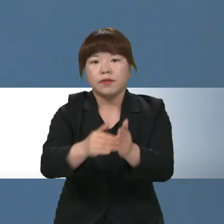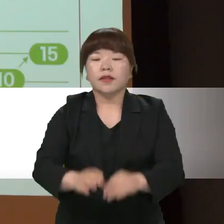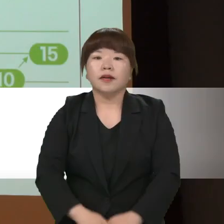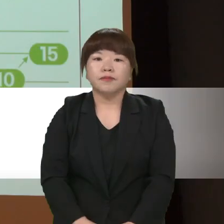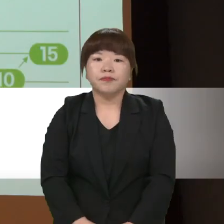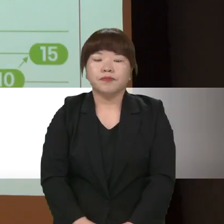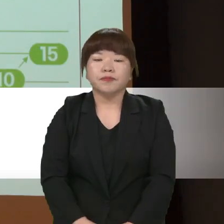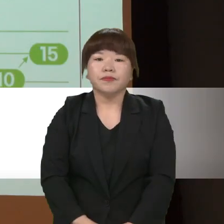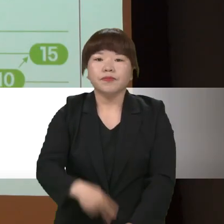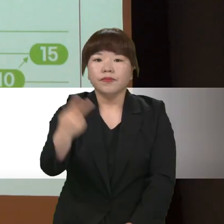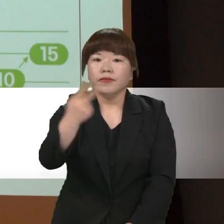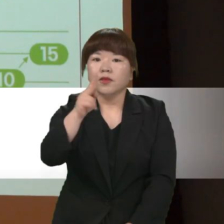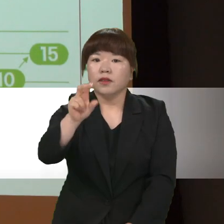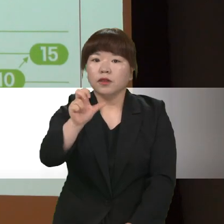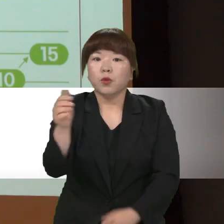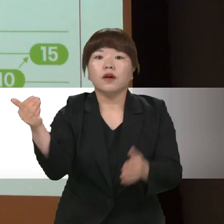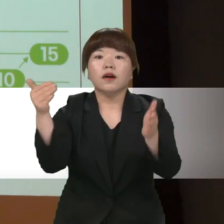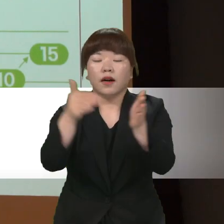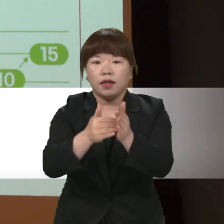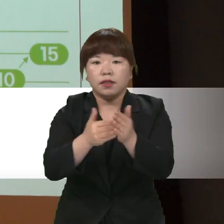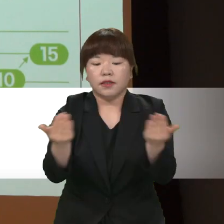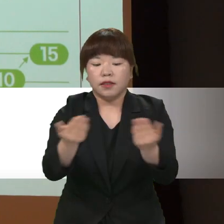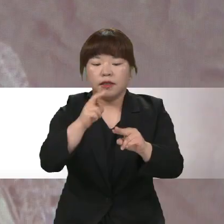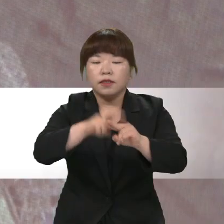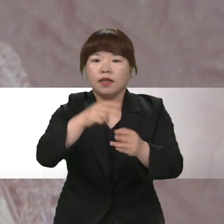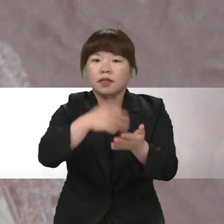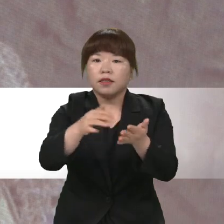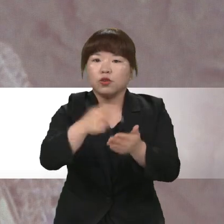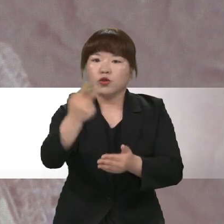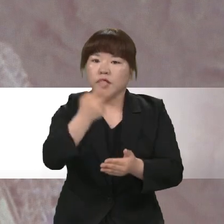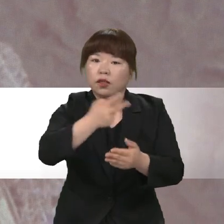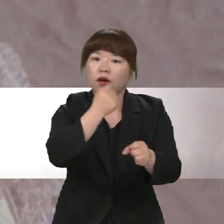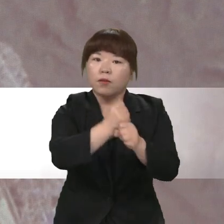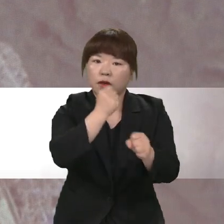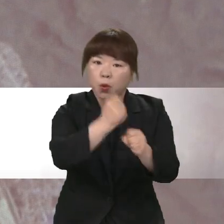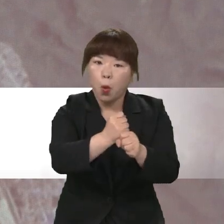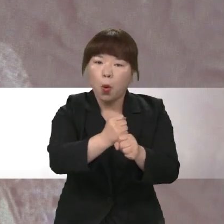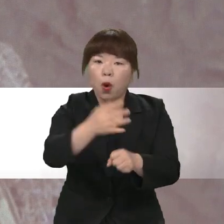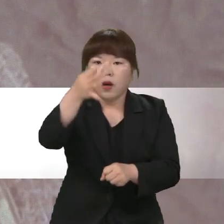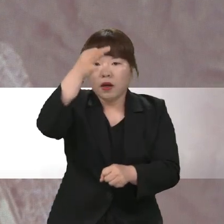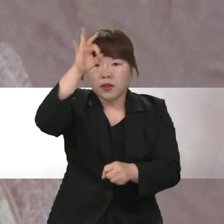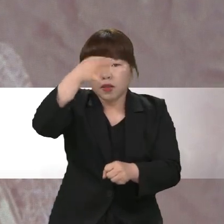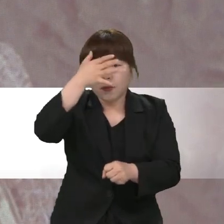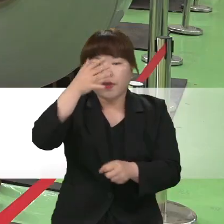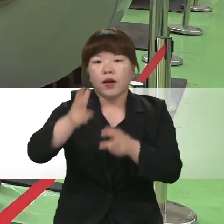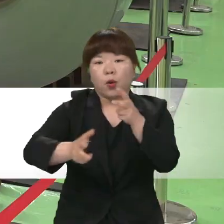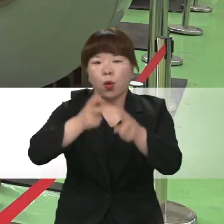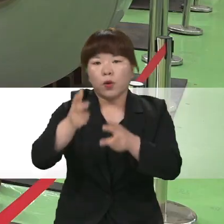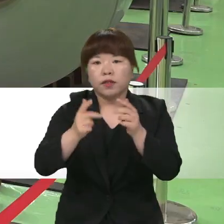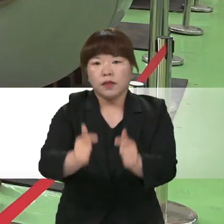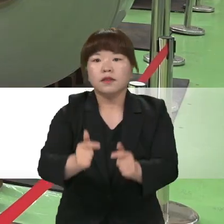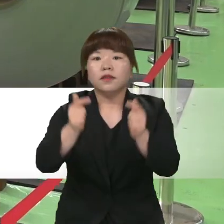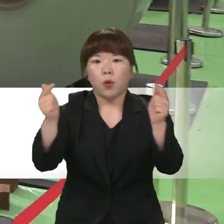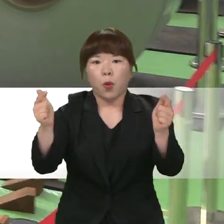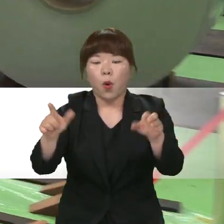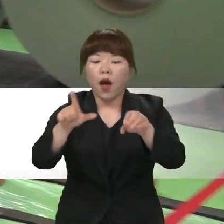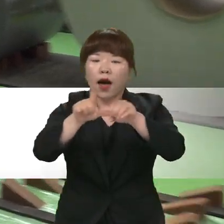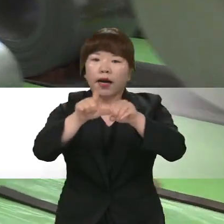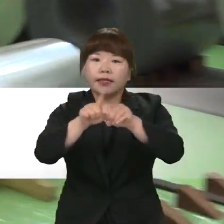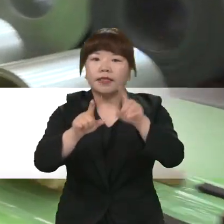이를 통해 2025년까지 일자리 2000개 창출과 첨단 스마트 팩토리 100개 복을